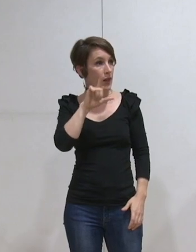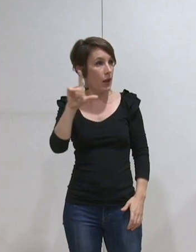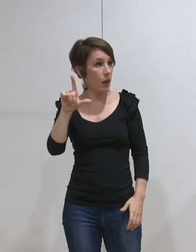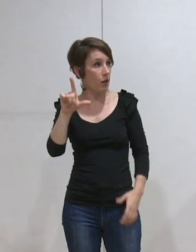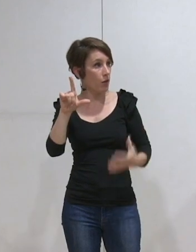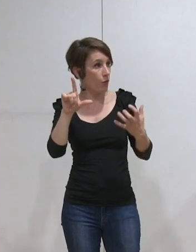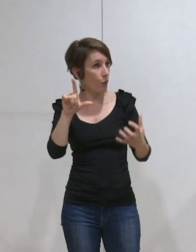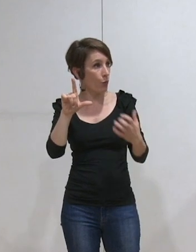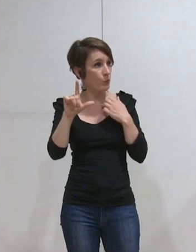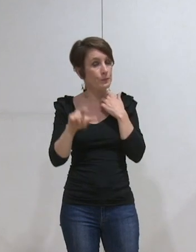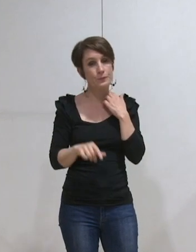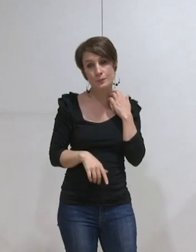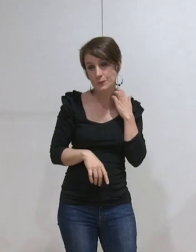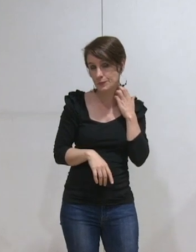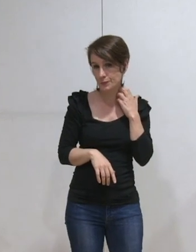tabel